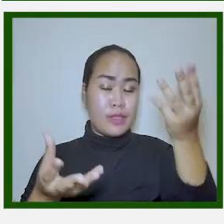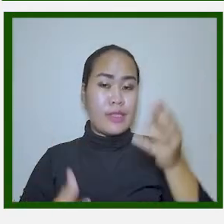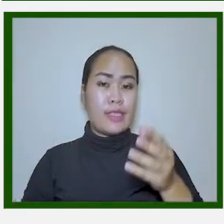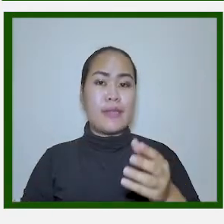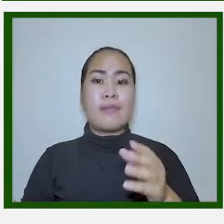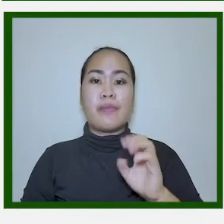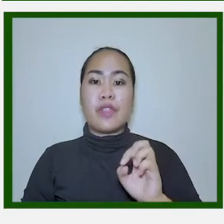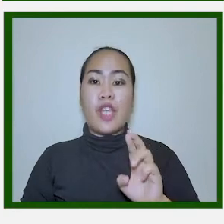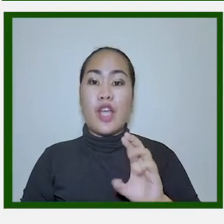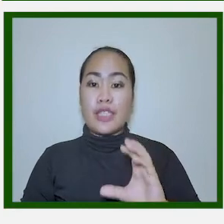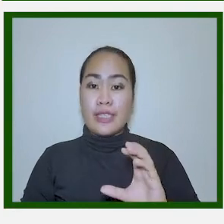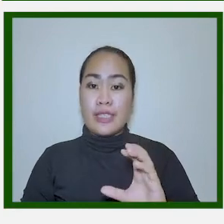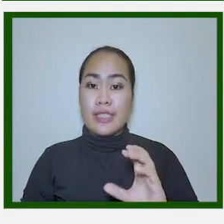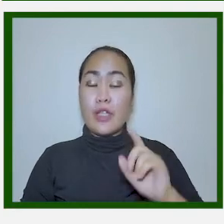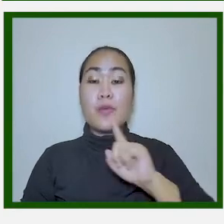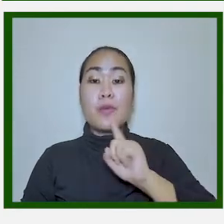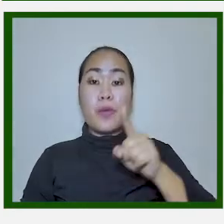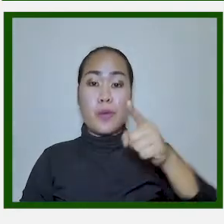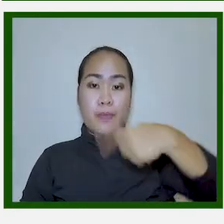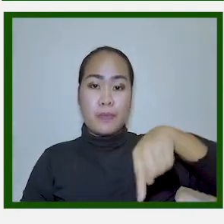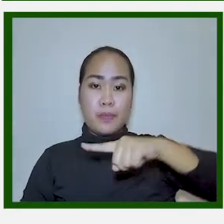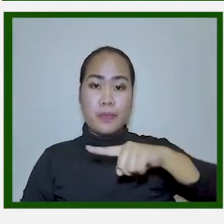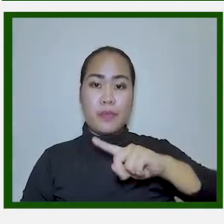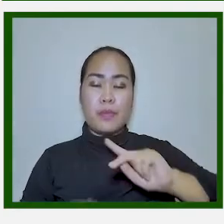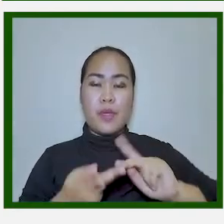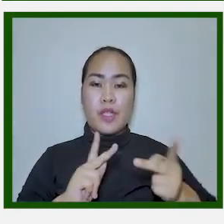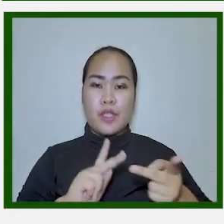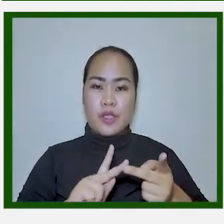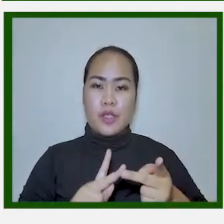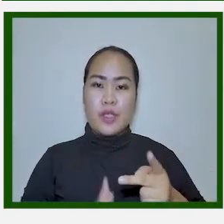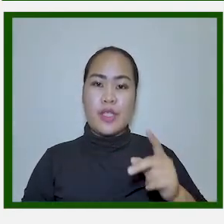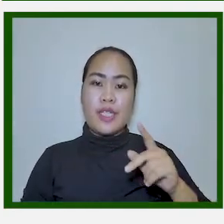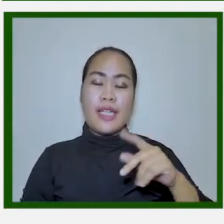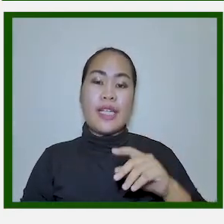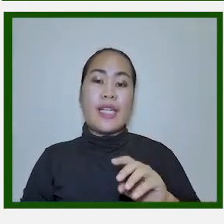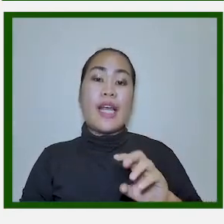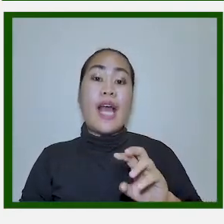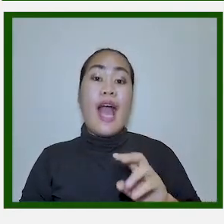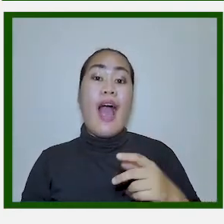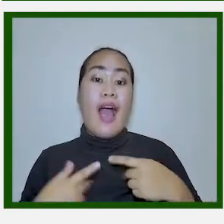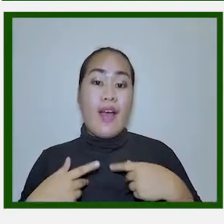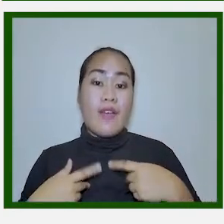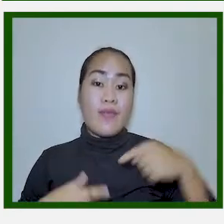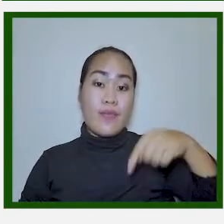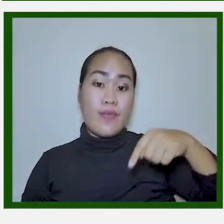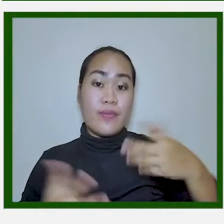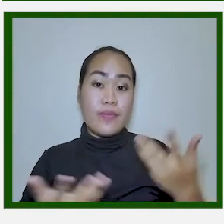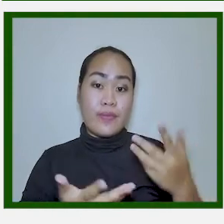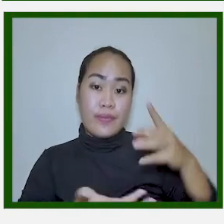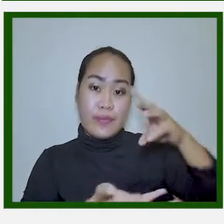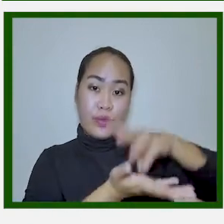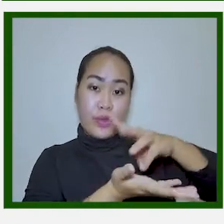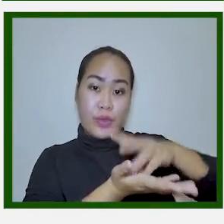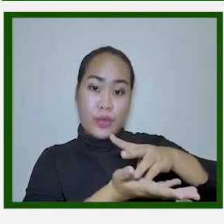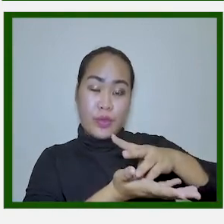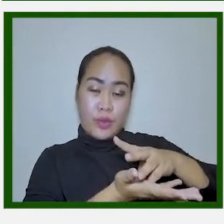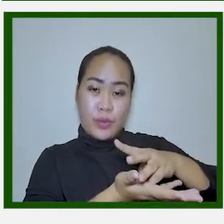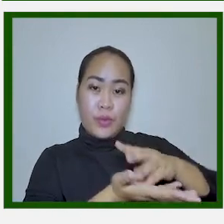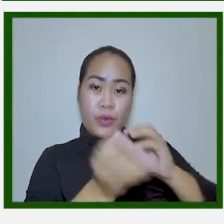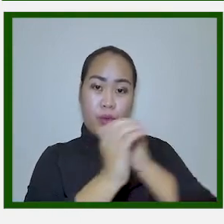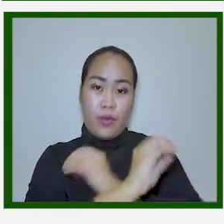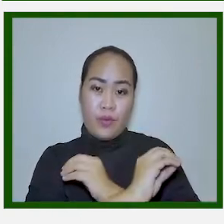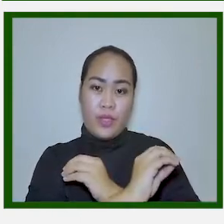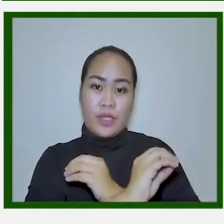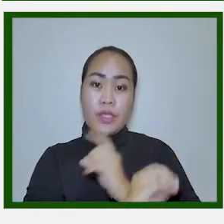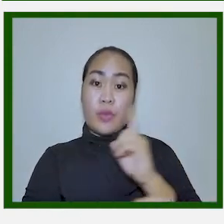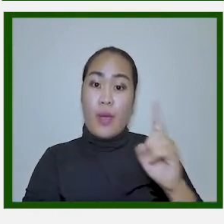a stakeholder of Barangay San Antonio sapagkat ang kanilang tanggapan ay matatagpuan dito po sa ating barangay, no? Isa sa mga building